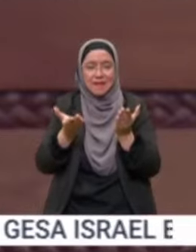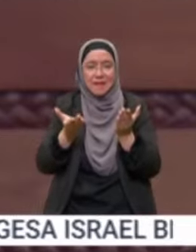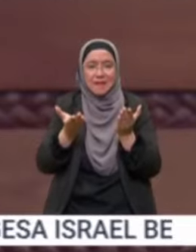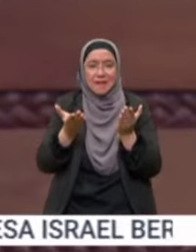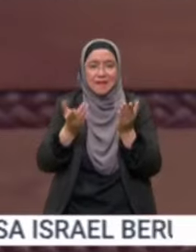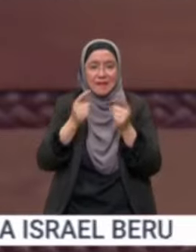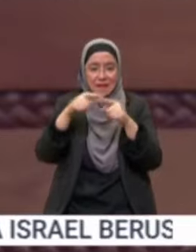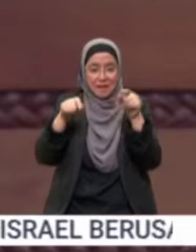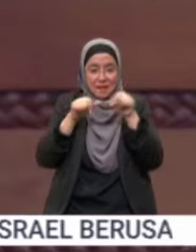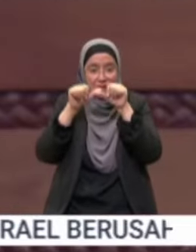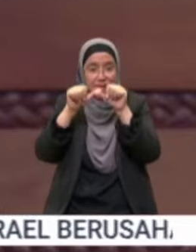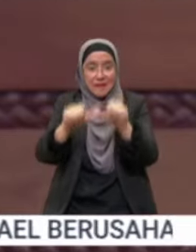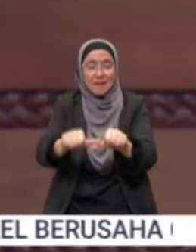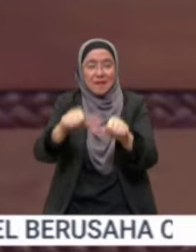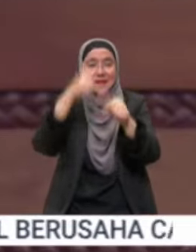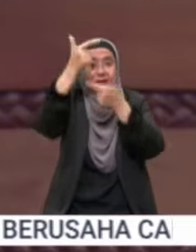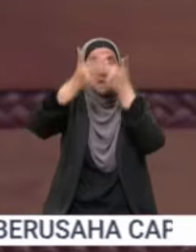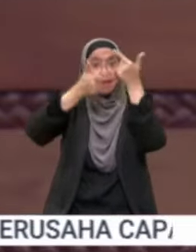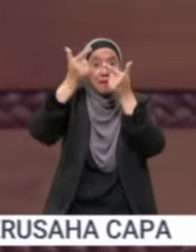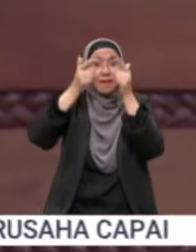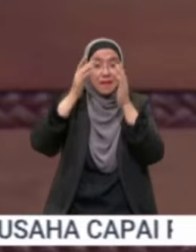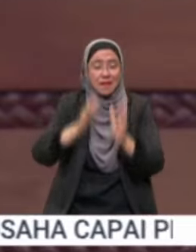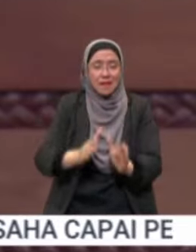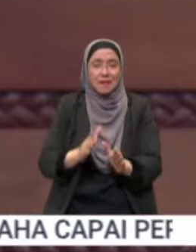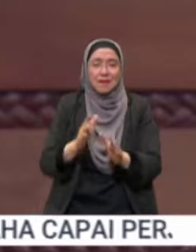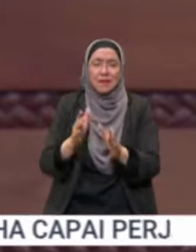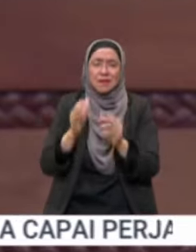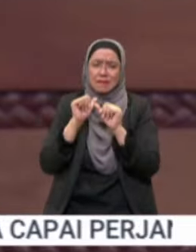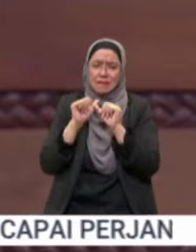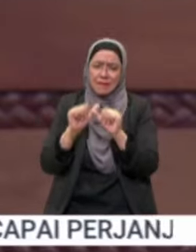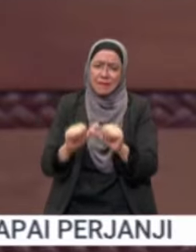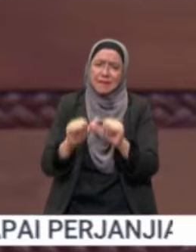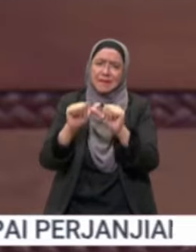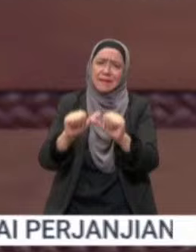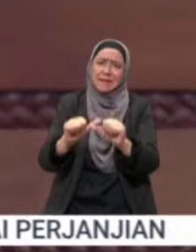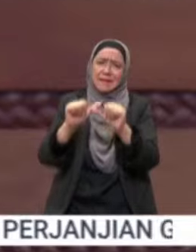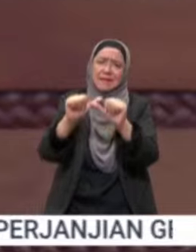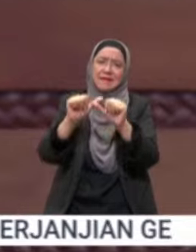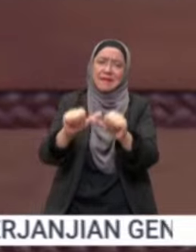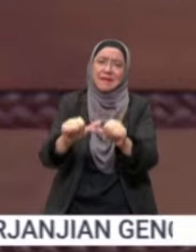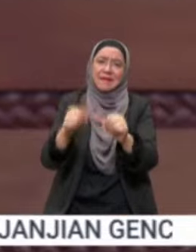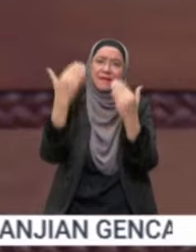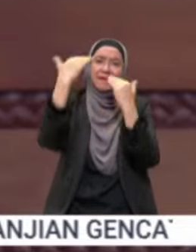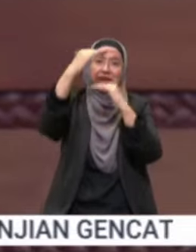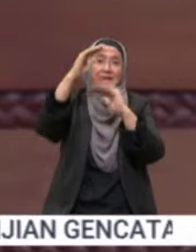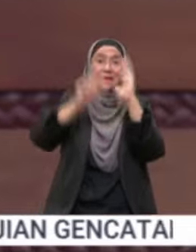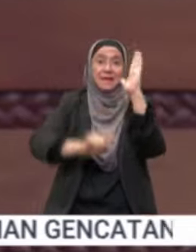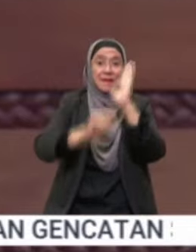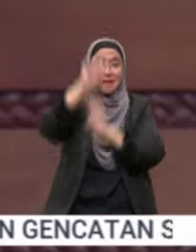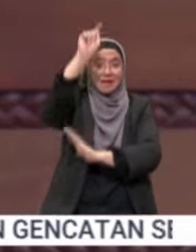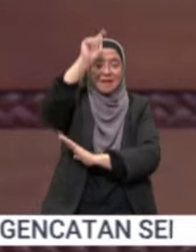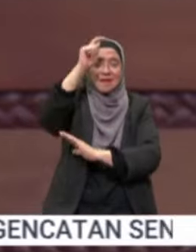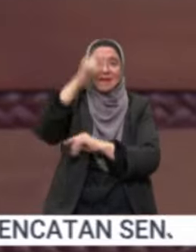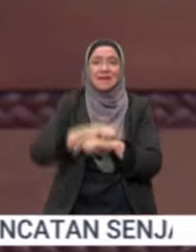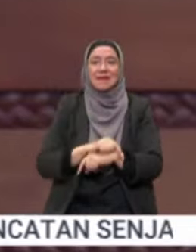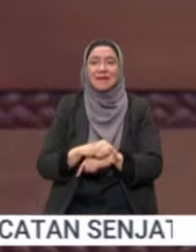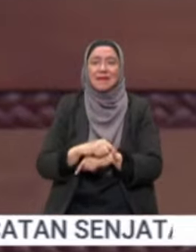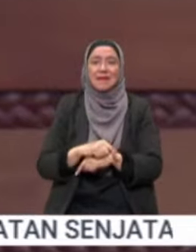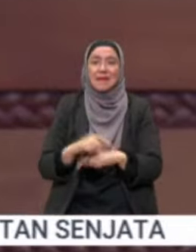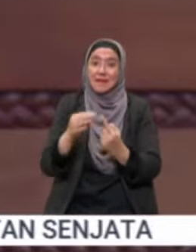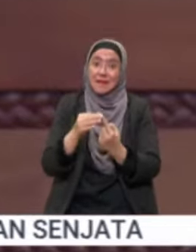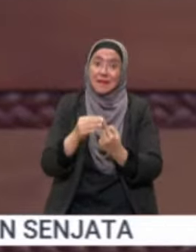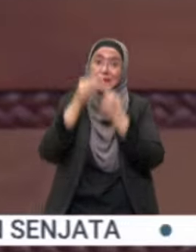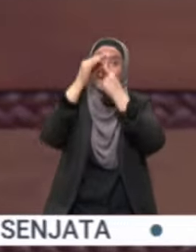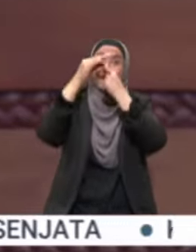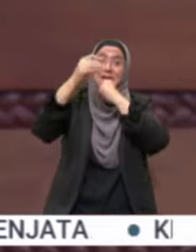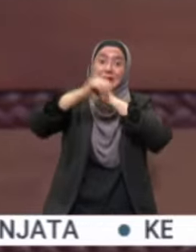penginapan pelancong sentiasa terhadap yang tinggi terutama dalam melaksanakan kempen melawat